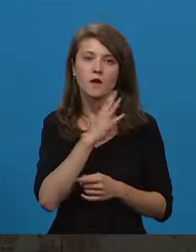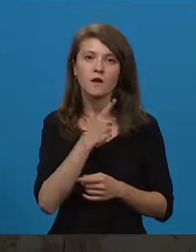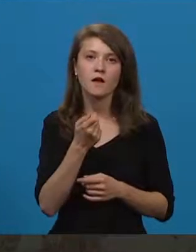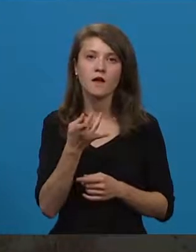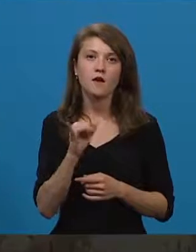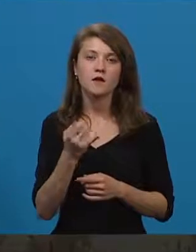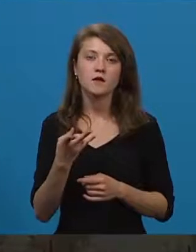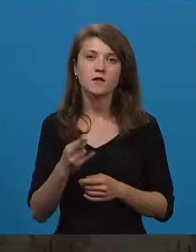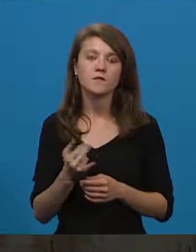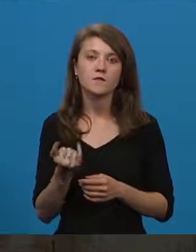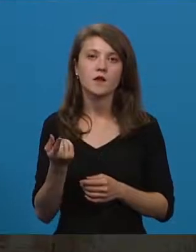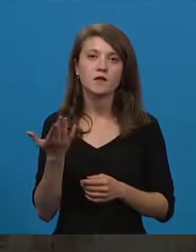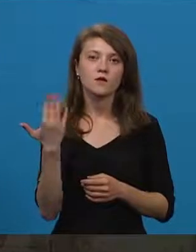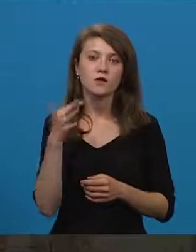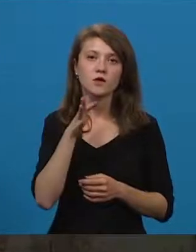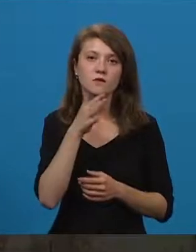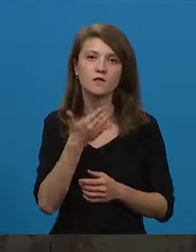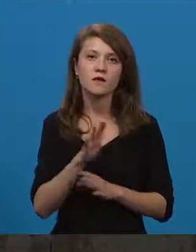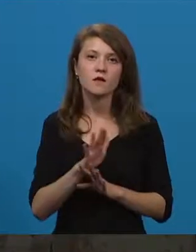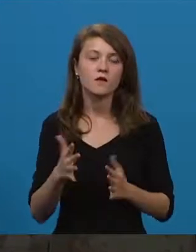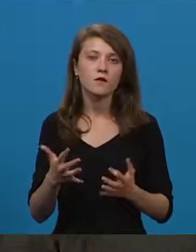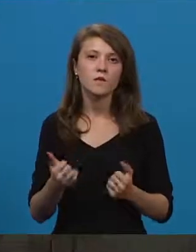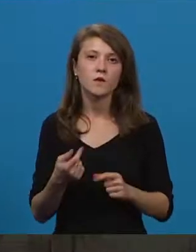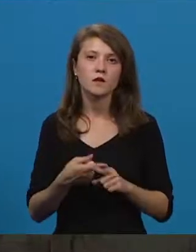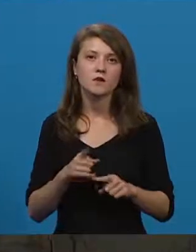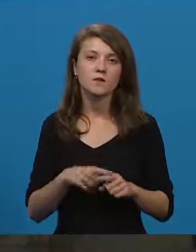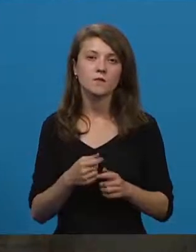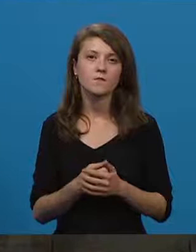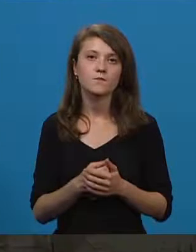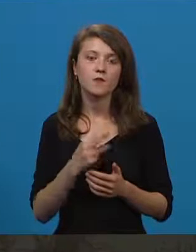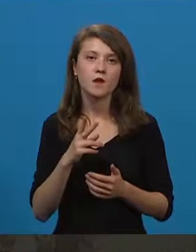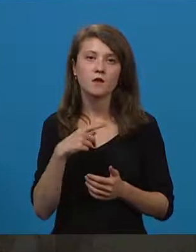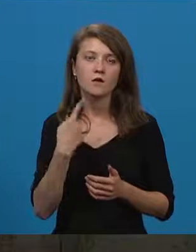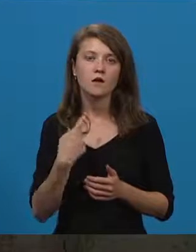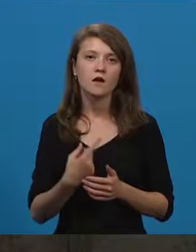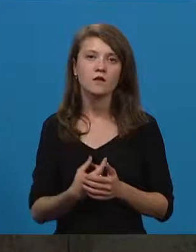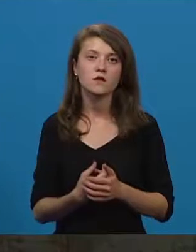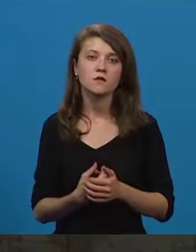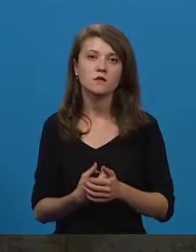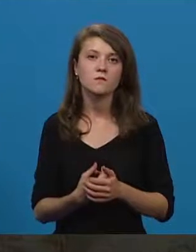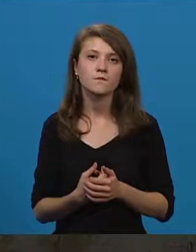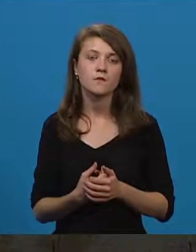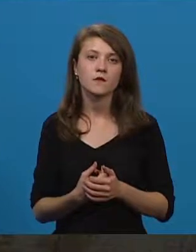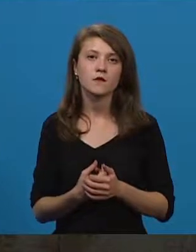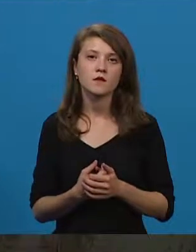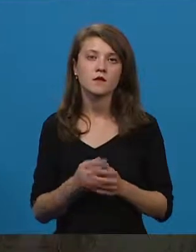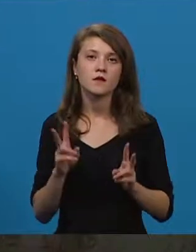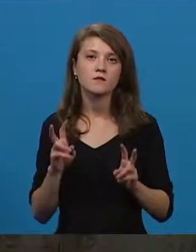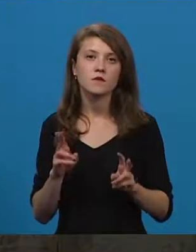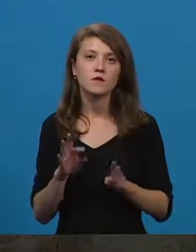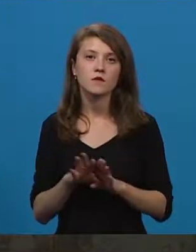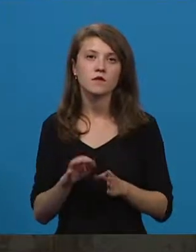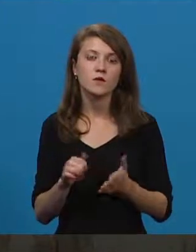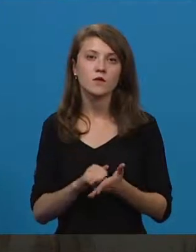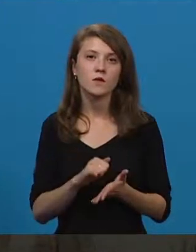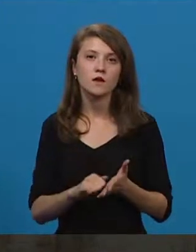мати-героїня. І на той час вона не отримала цього, як то кажуть, звання, будемо так,